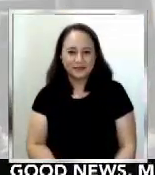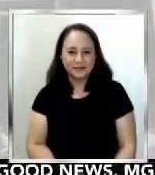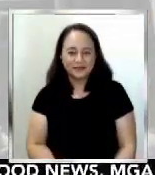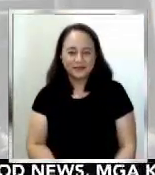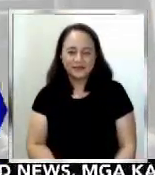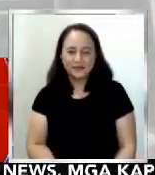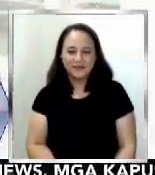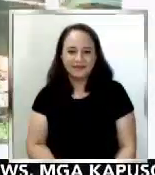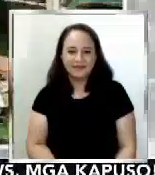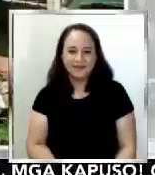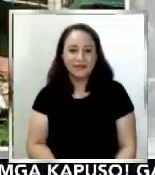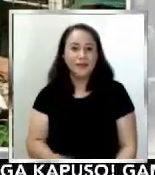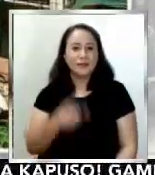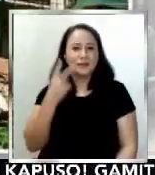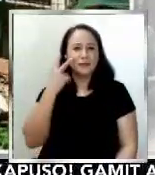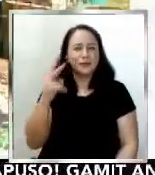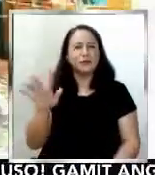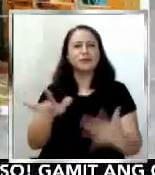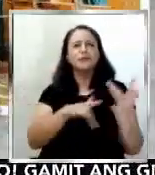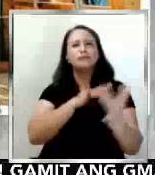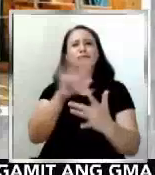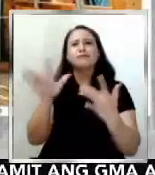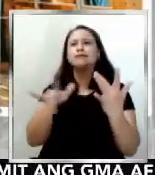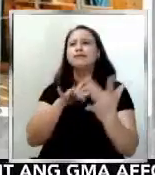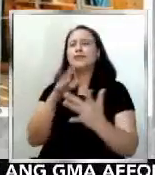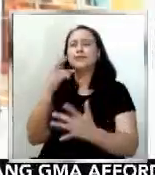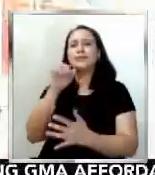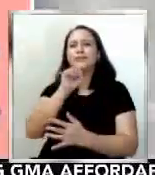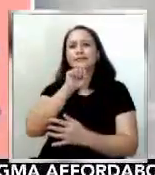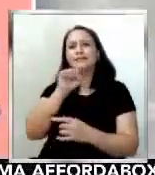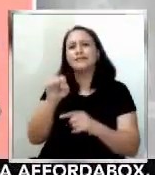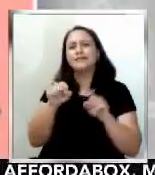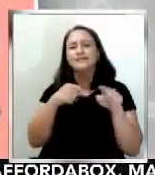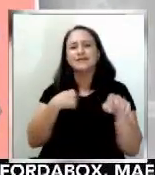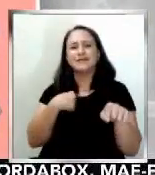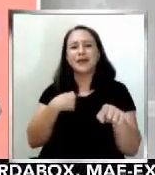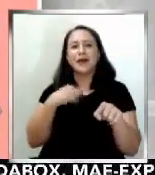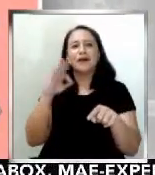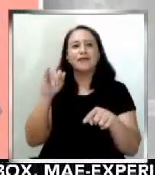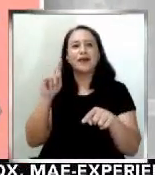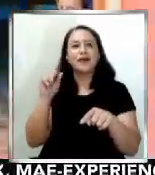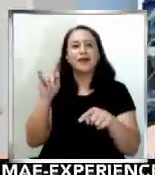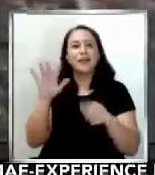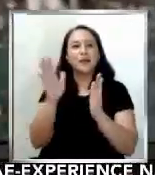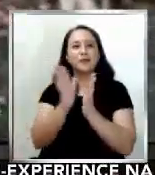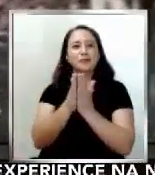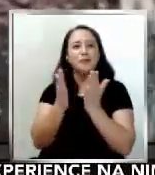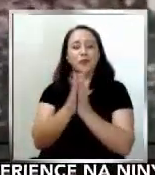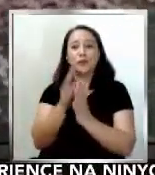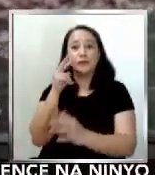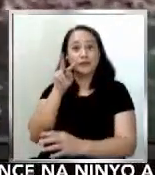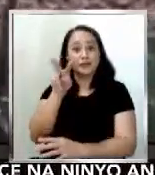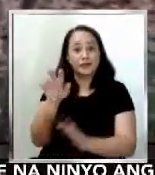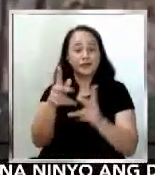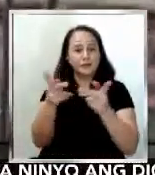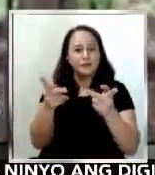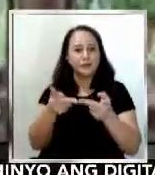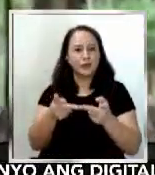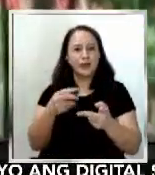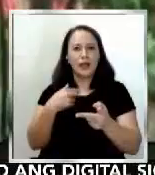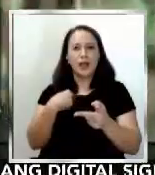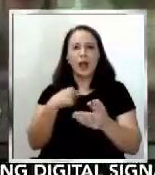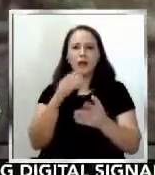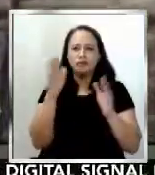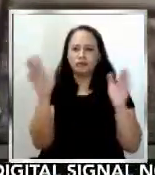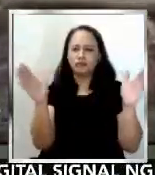Ani mo'y namamasyal ka sa loob ng paborito mong fairy tale book pag nakita mo ang lugar na ito. May mini forest kung saan